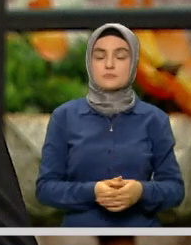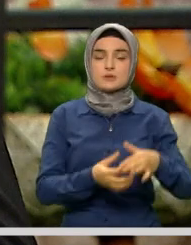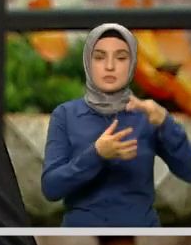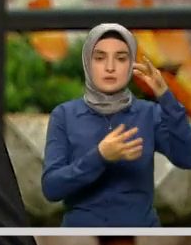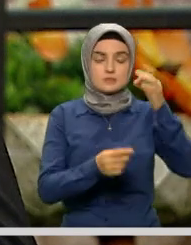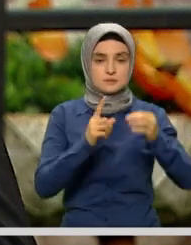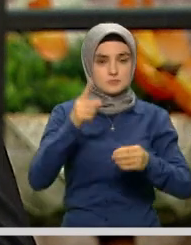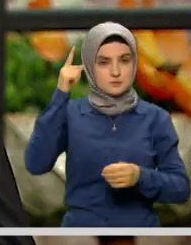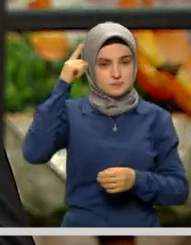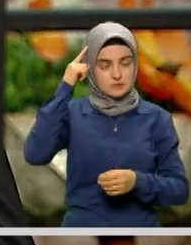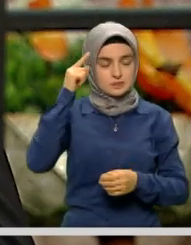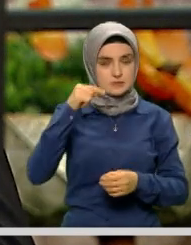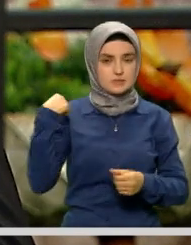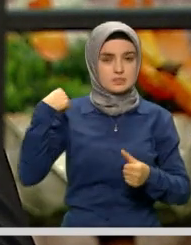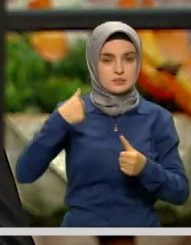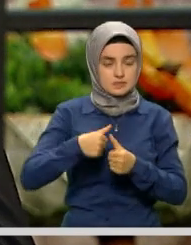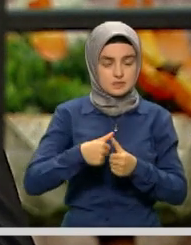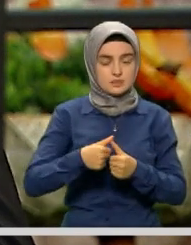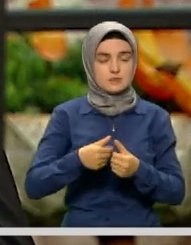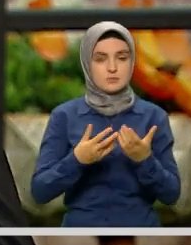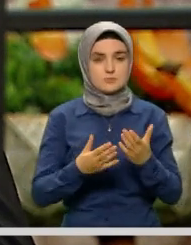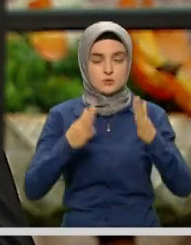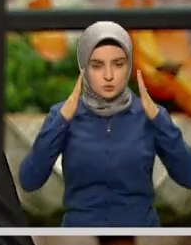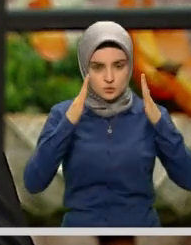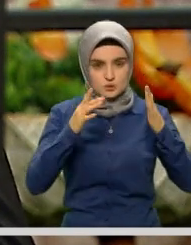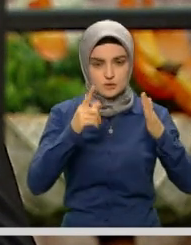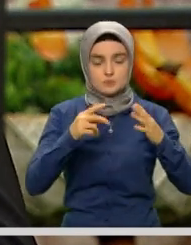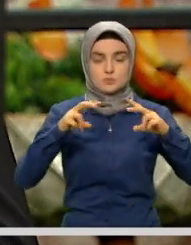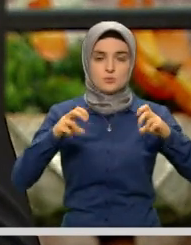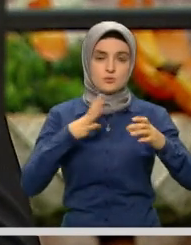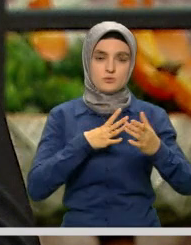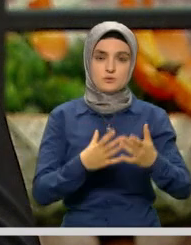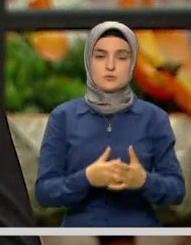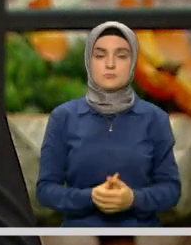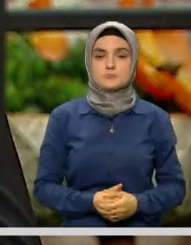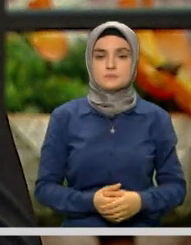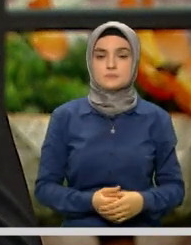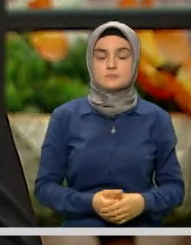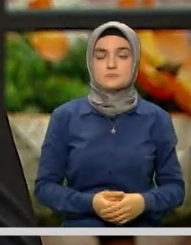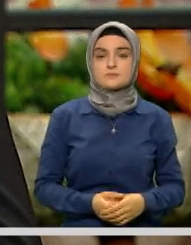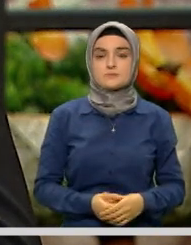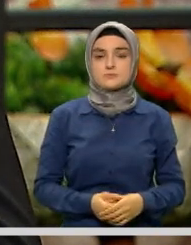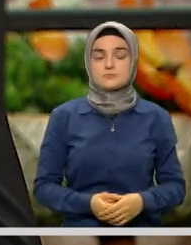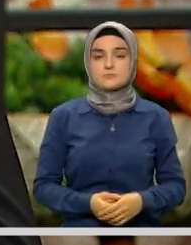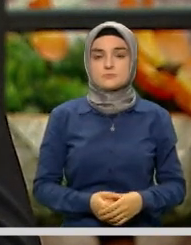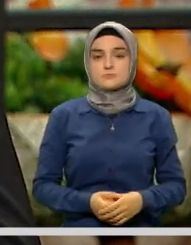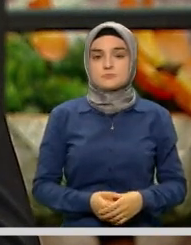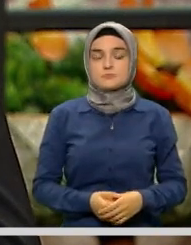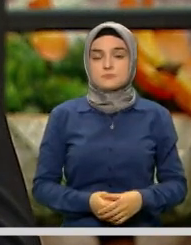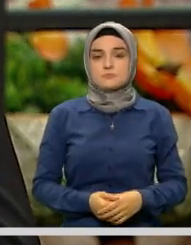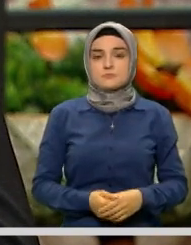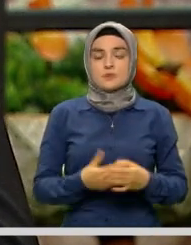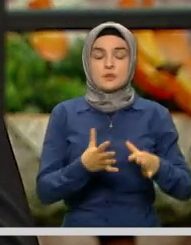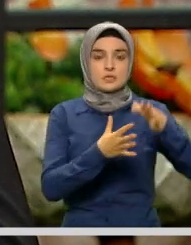bir bilincinde yeniden bilinçlenmeye yönelten bir hususu var. Çünkü öyle bir şey ki insan